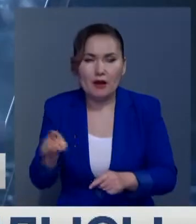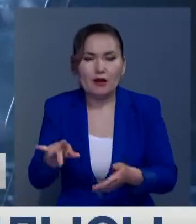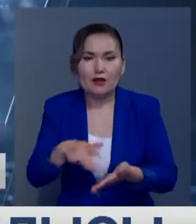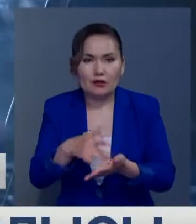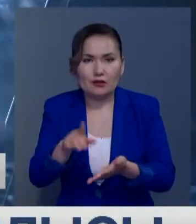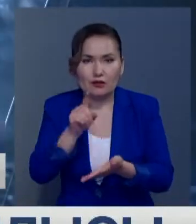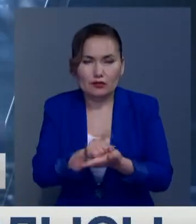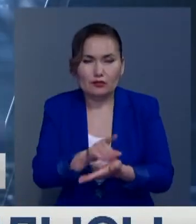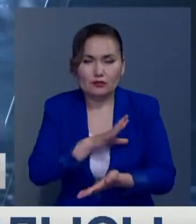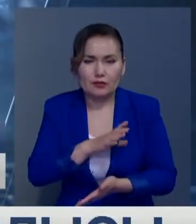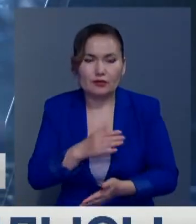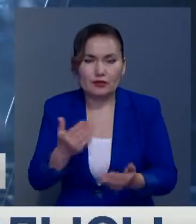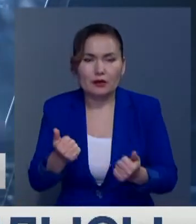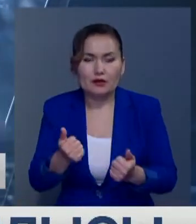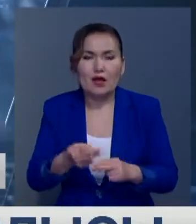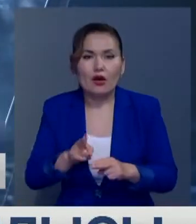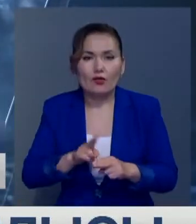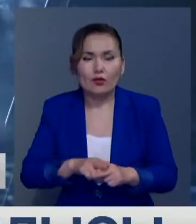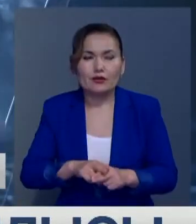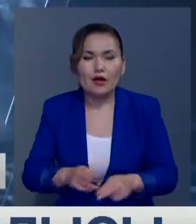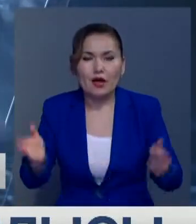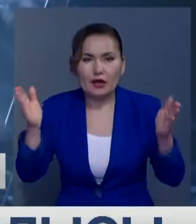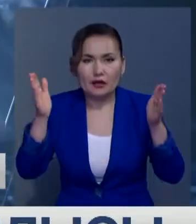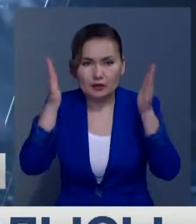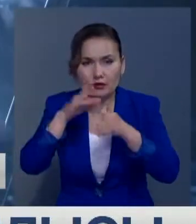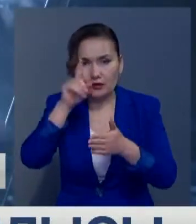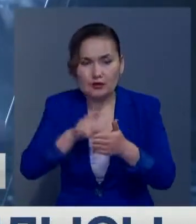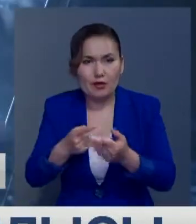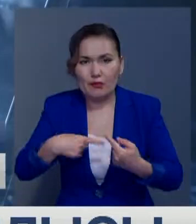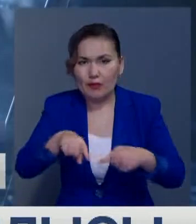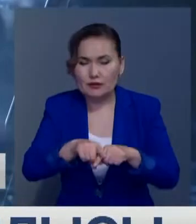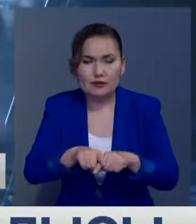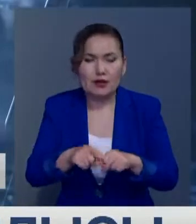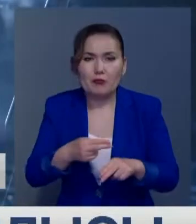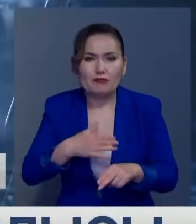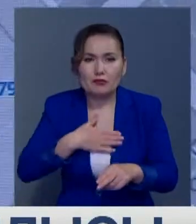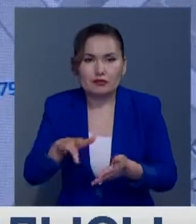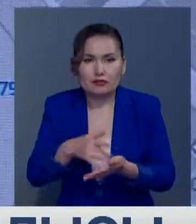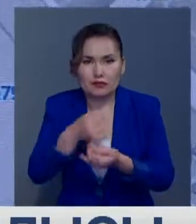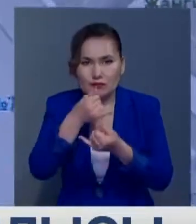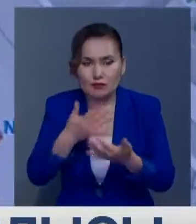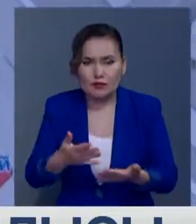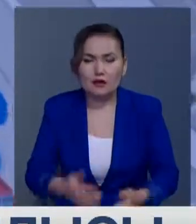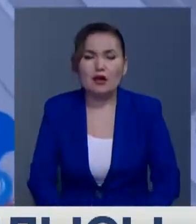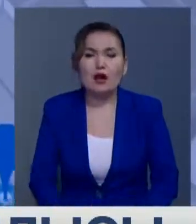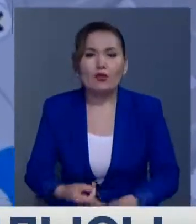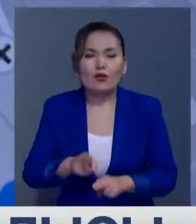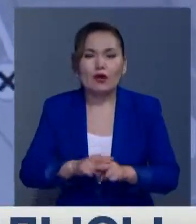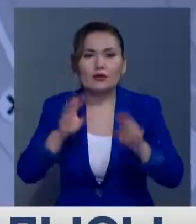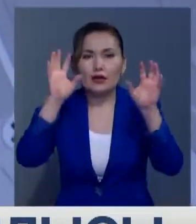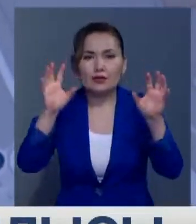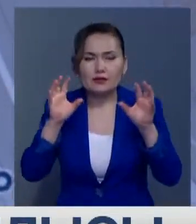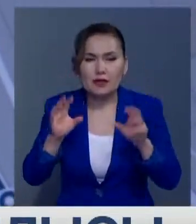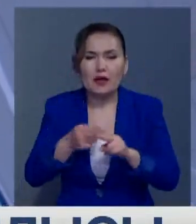болуы тиіс. Оны діни басқарма реттемейді. Оны біз есептемейді, иә. Құрылысқа қатысты заң